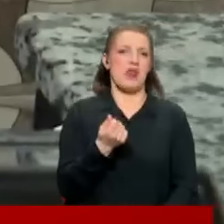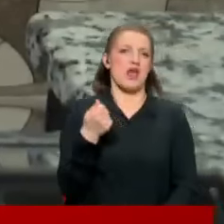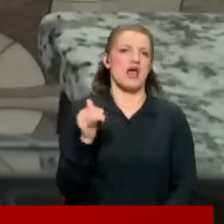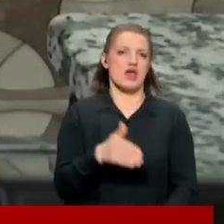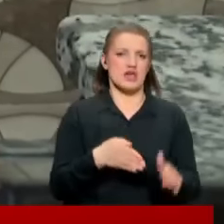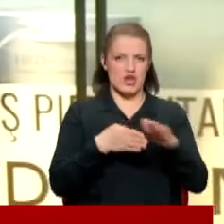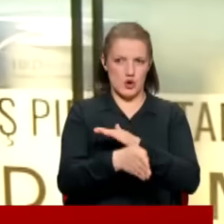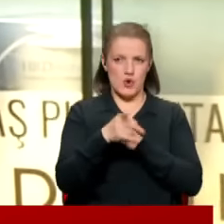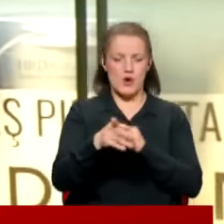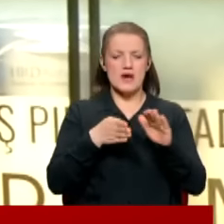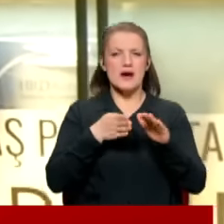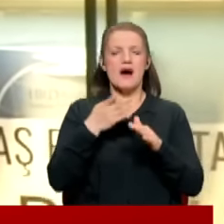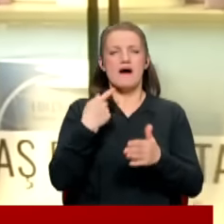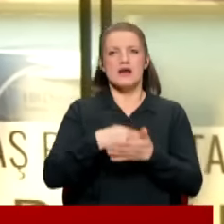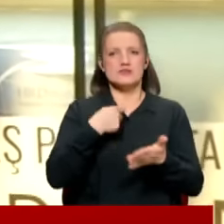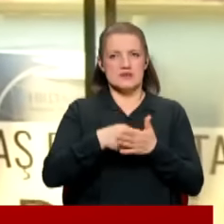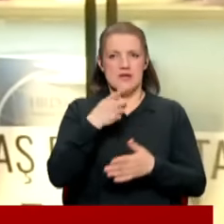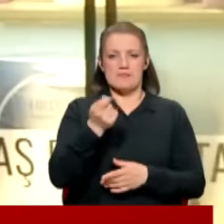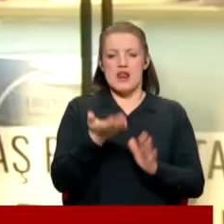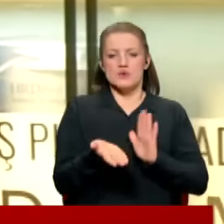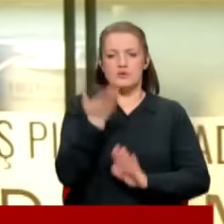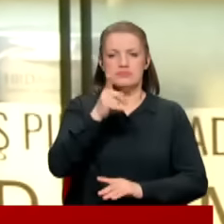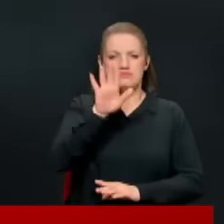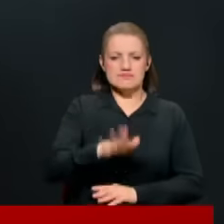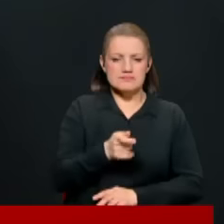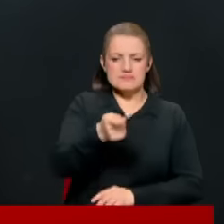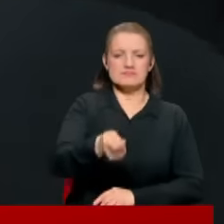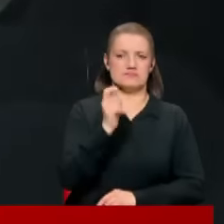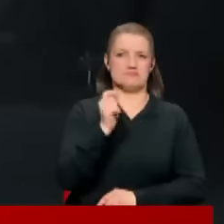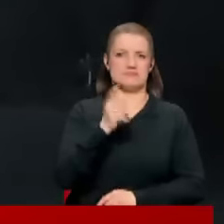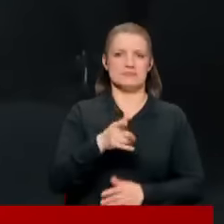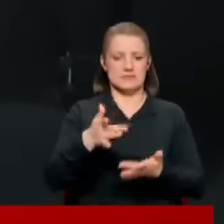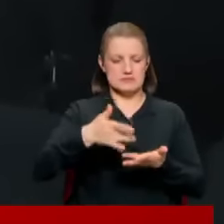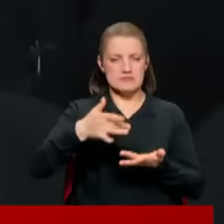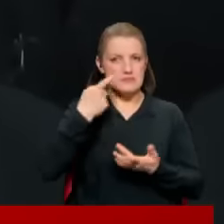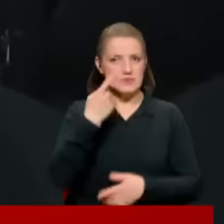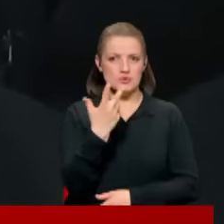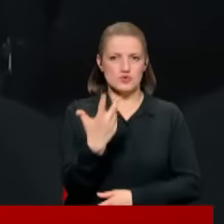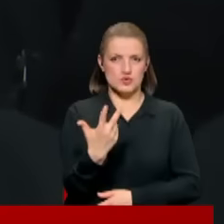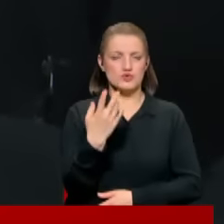giriyor. Nakit para alışverişinde ise esnaf para üstü vermekte zorlanıyor. Sayalım.